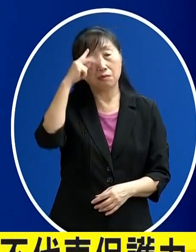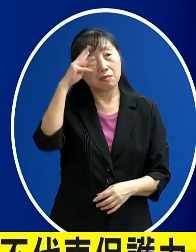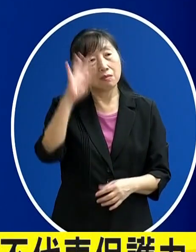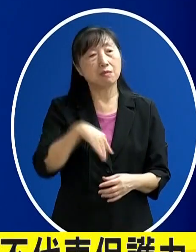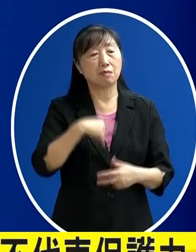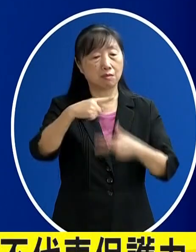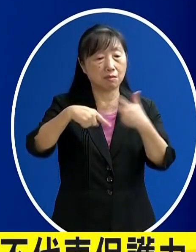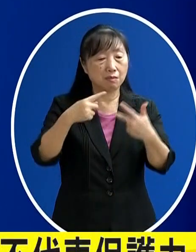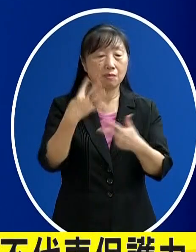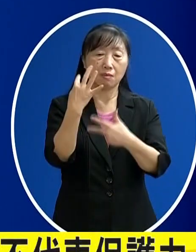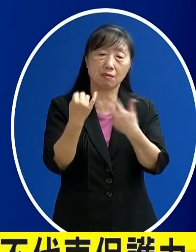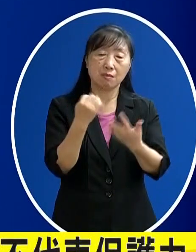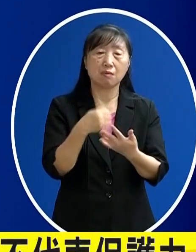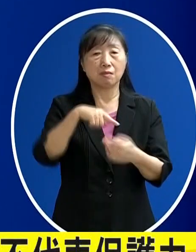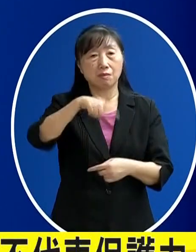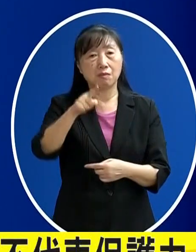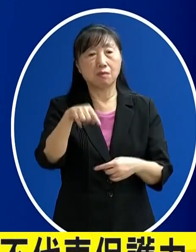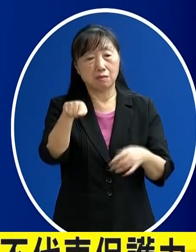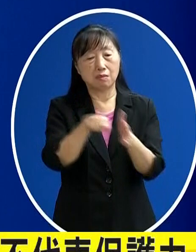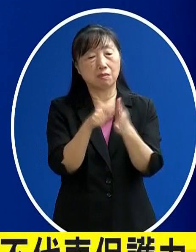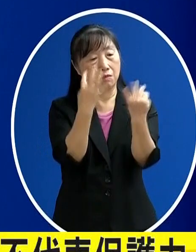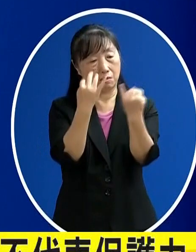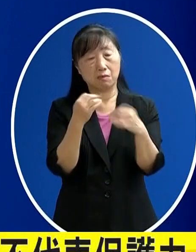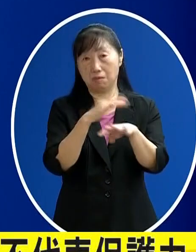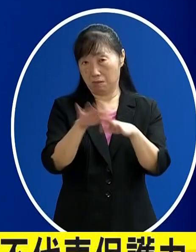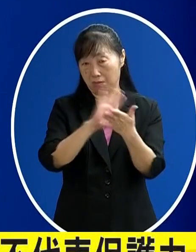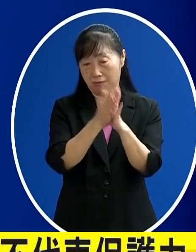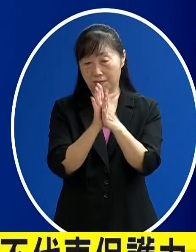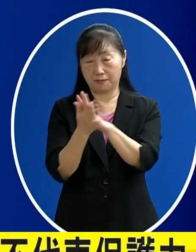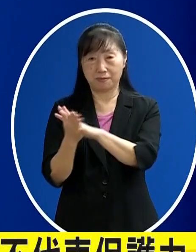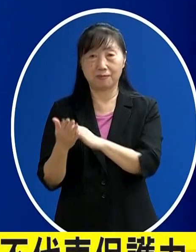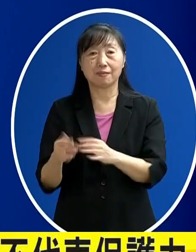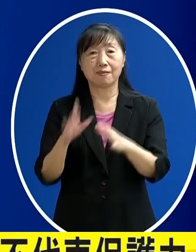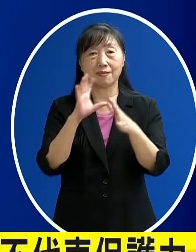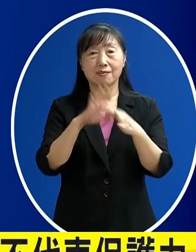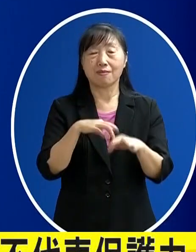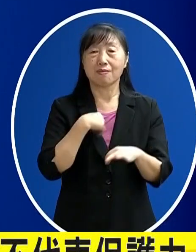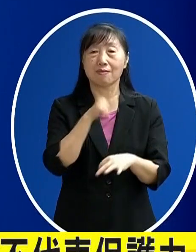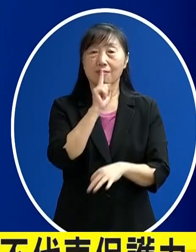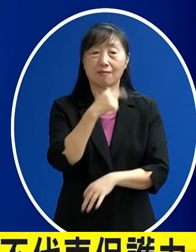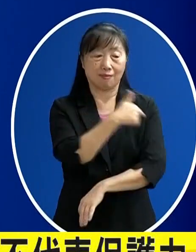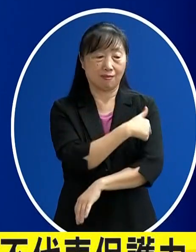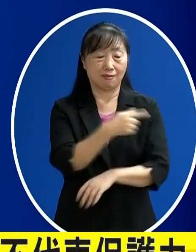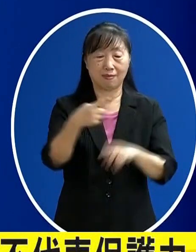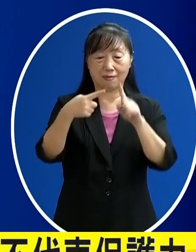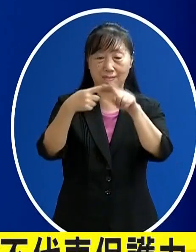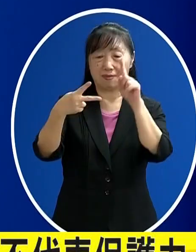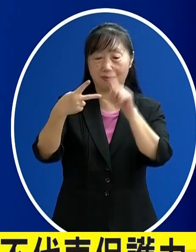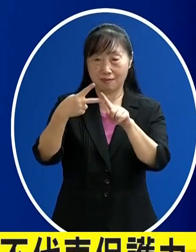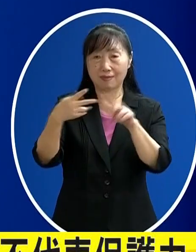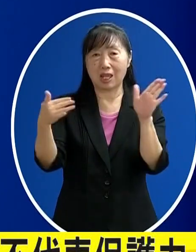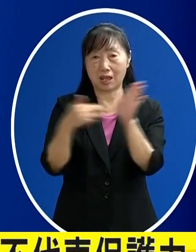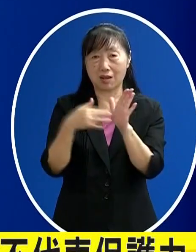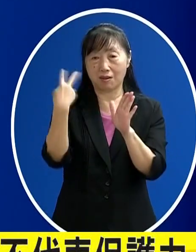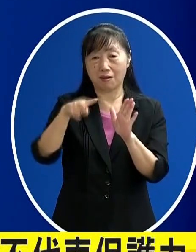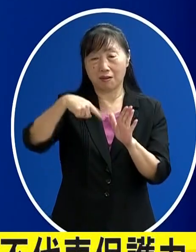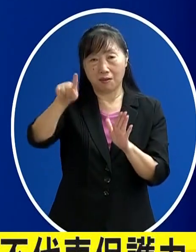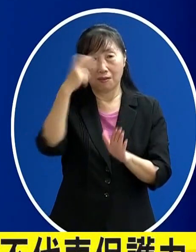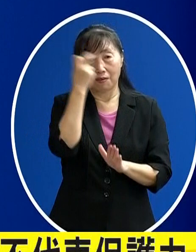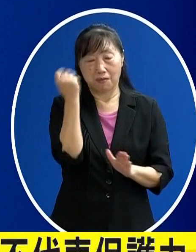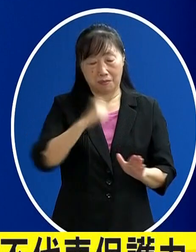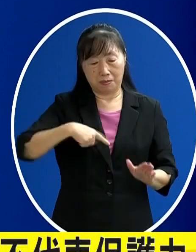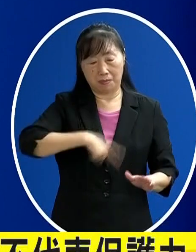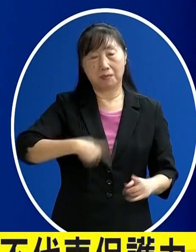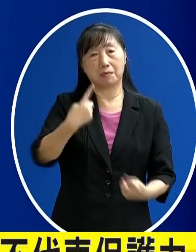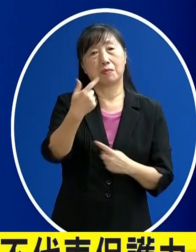个礼拜、两个礼拜之后的数字就会完全不一样所以我们才会说打完2剂之后再去验这个抗体才会是一